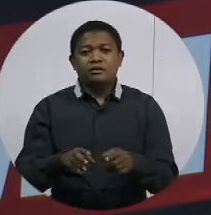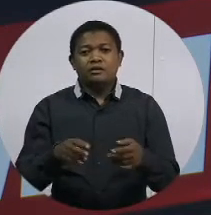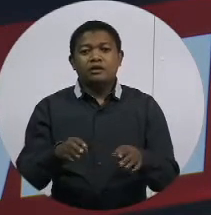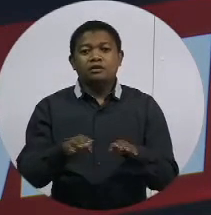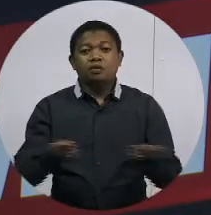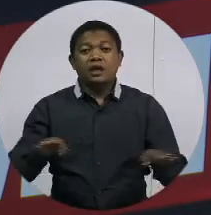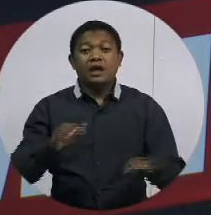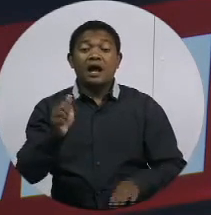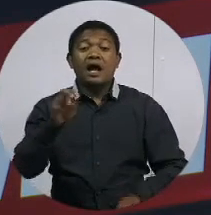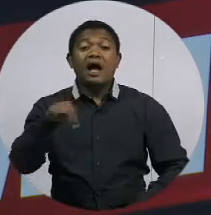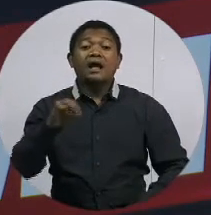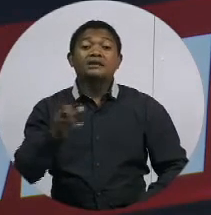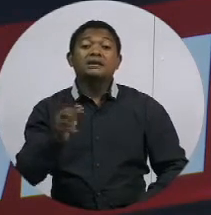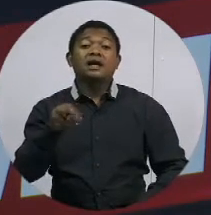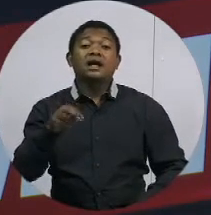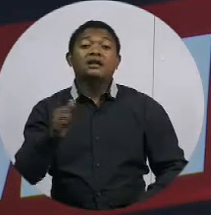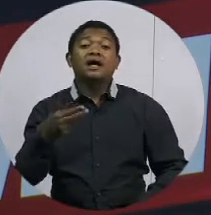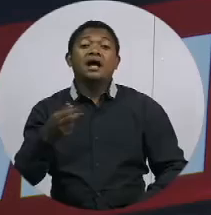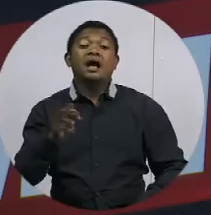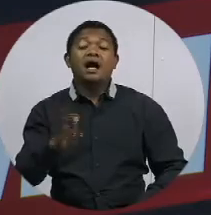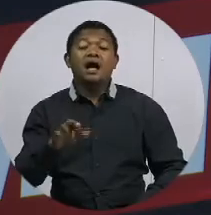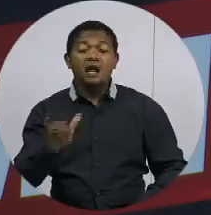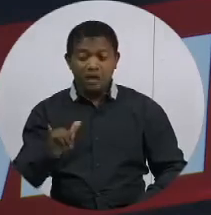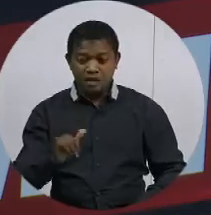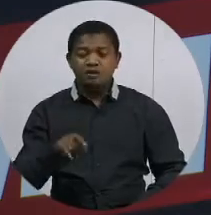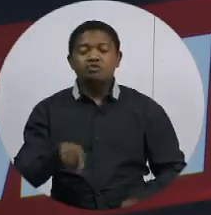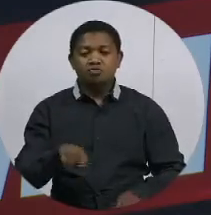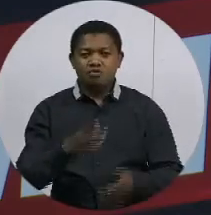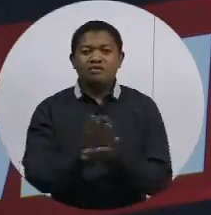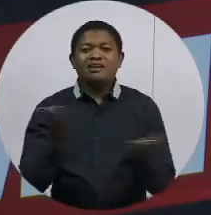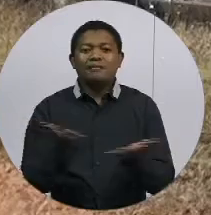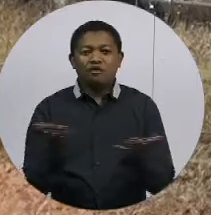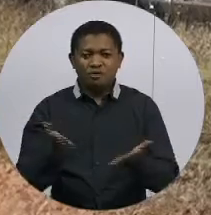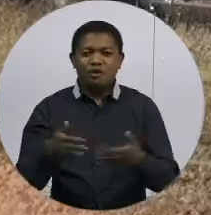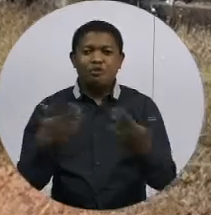fianakaviany maty afana miroso amin'izany. Rivava Ravaonarivo sy Fenora